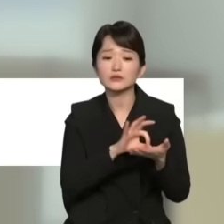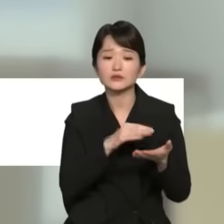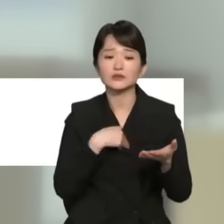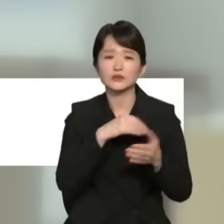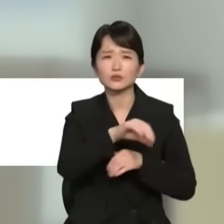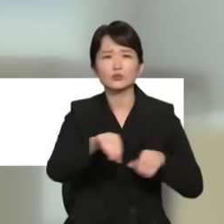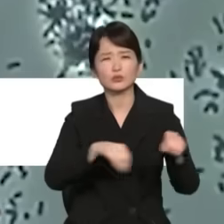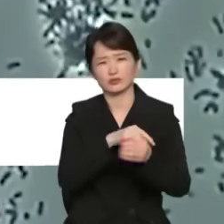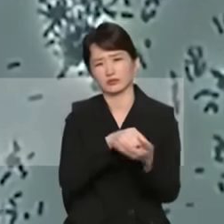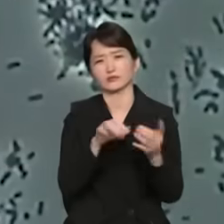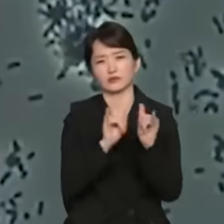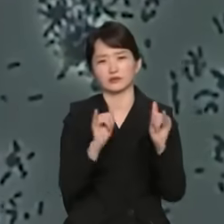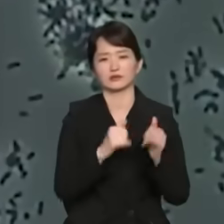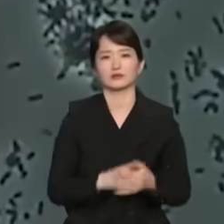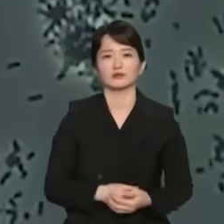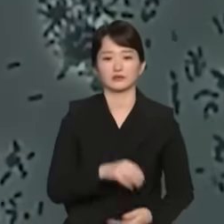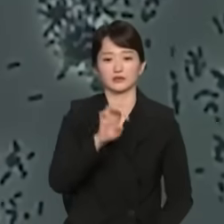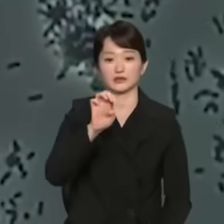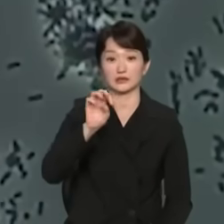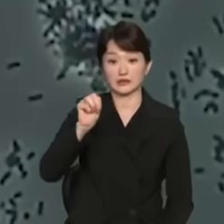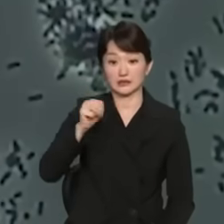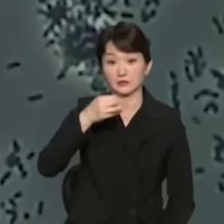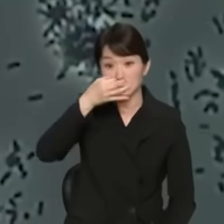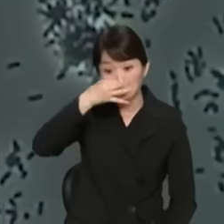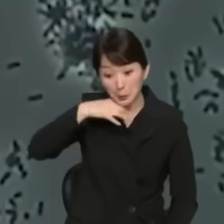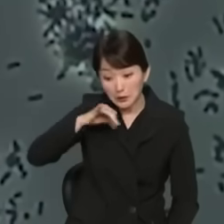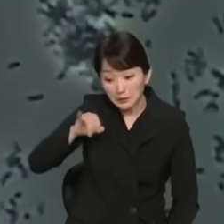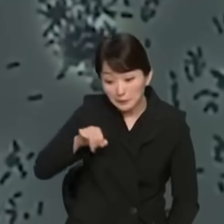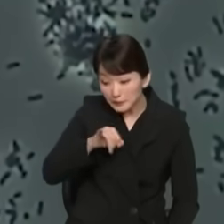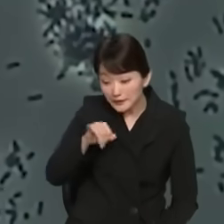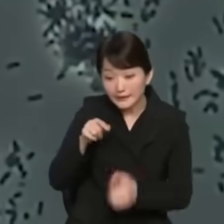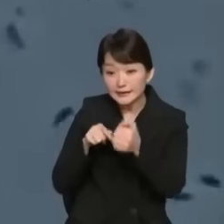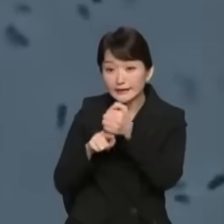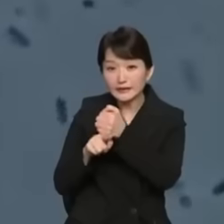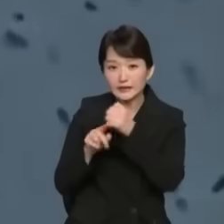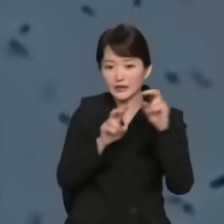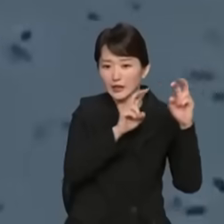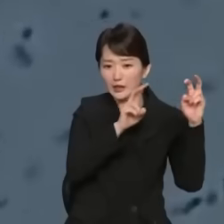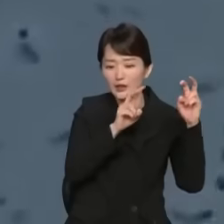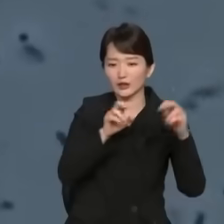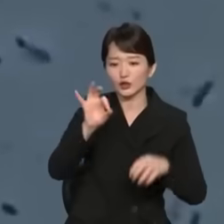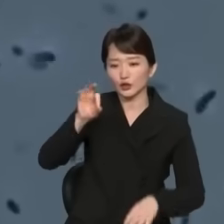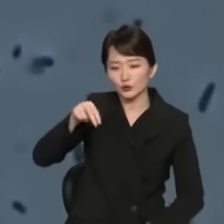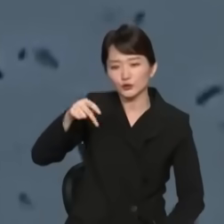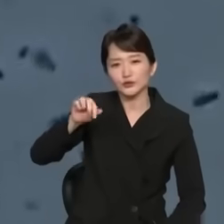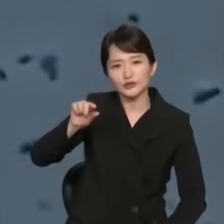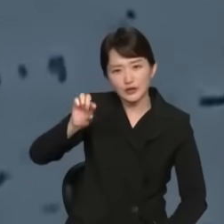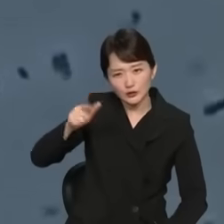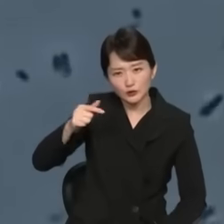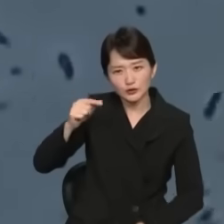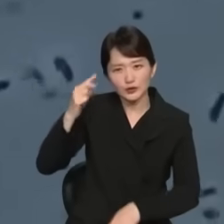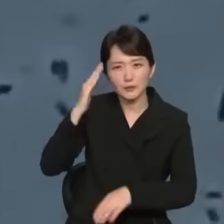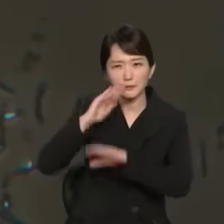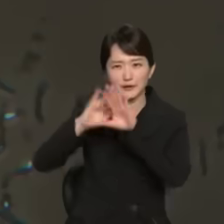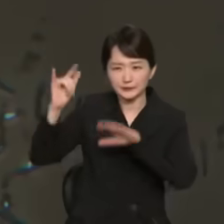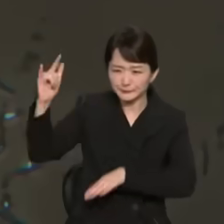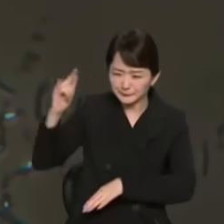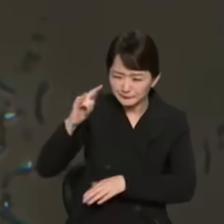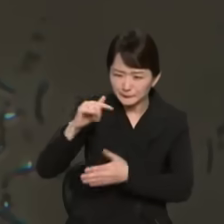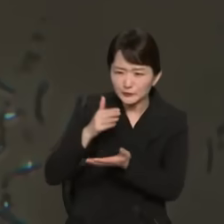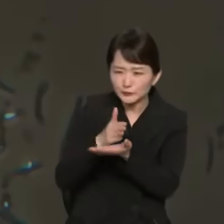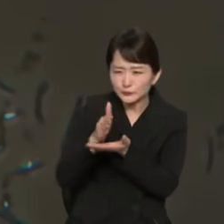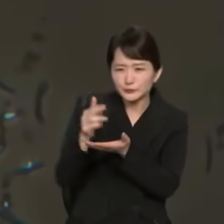오히려 피해자죠. EM은 유용한 미생물이라는 뜻으로 업체들은 유산균, 효모, 광합성균 등 80여